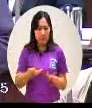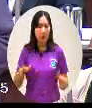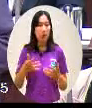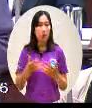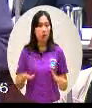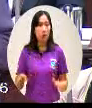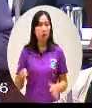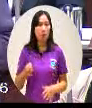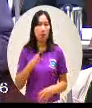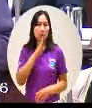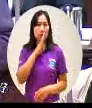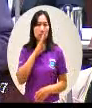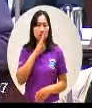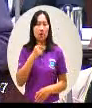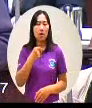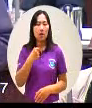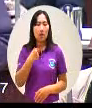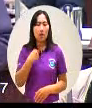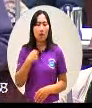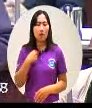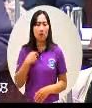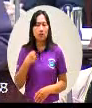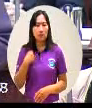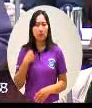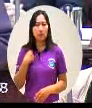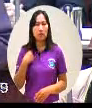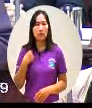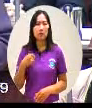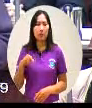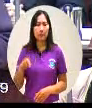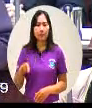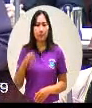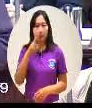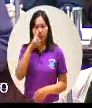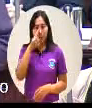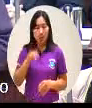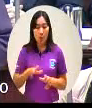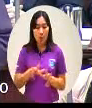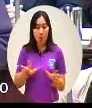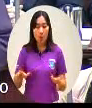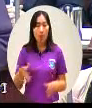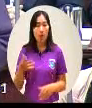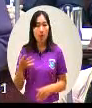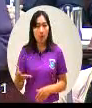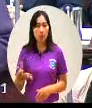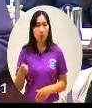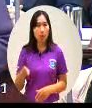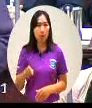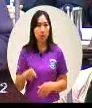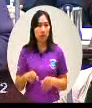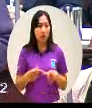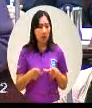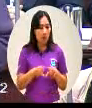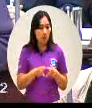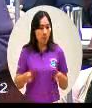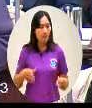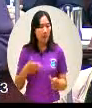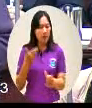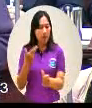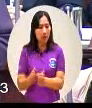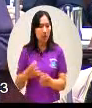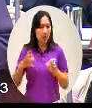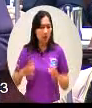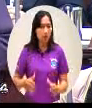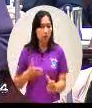所在，吼，我嘛同意污染上侪所在，应该一个基本的公平，啊，应该底下爱做上侪建